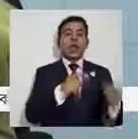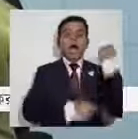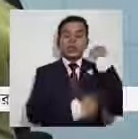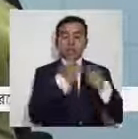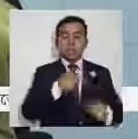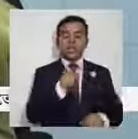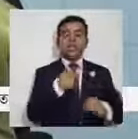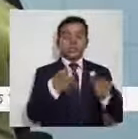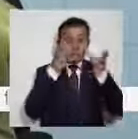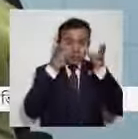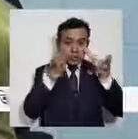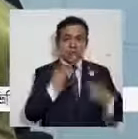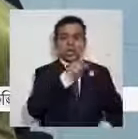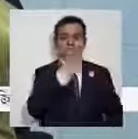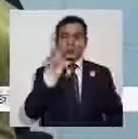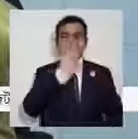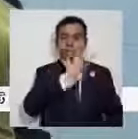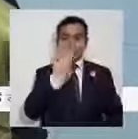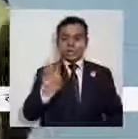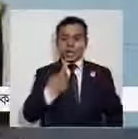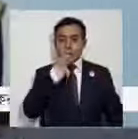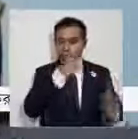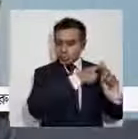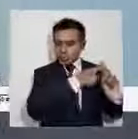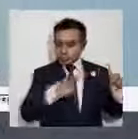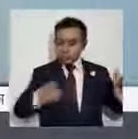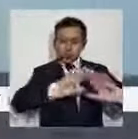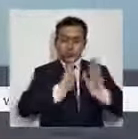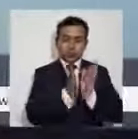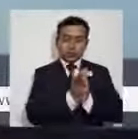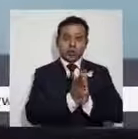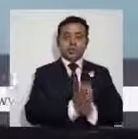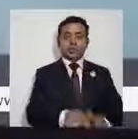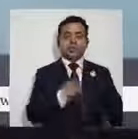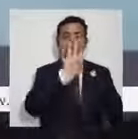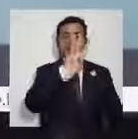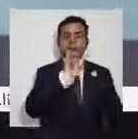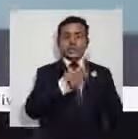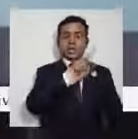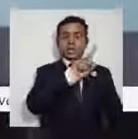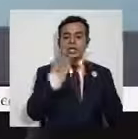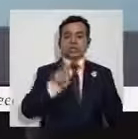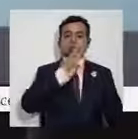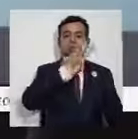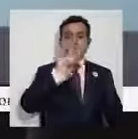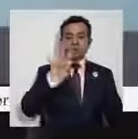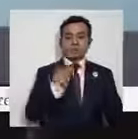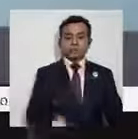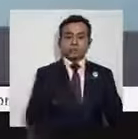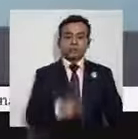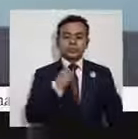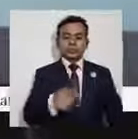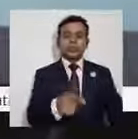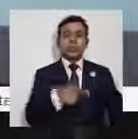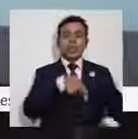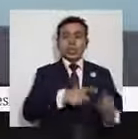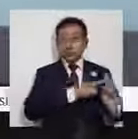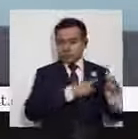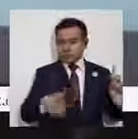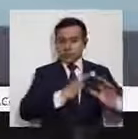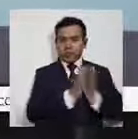4,834 জন। 24 ঘন্টায় মোট কোয়ারেন্টাইন আমরা হোম এবং প্রাতিষ্ঠানিক মিলে 3,815 জন এবং এ পর্যন্ত